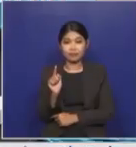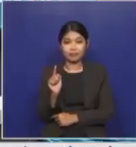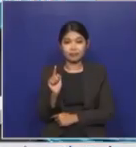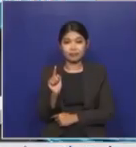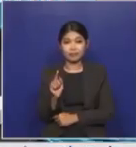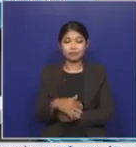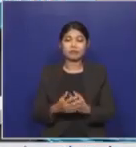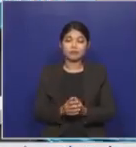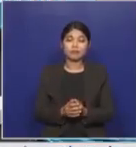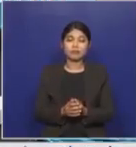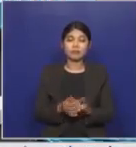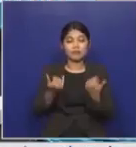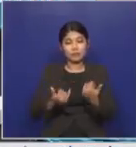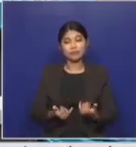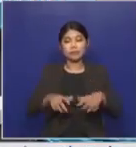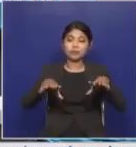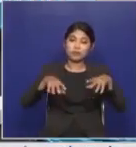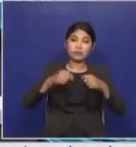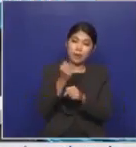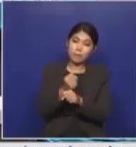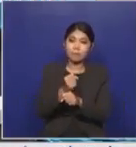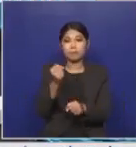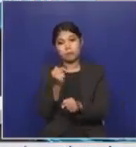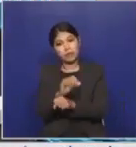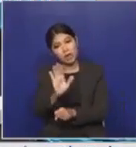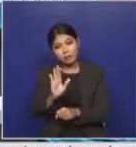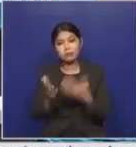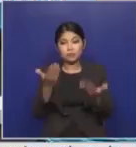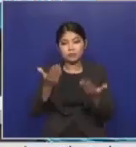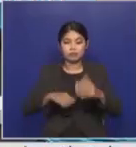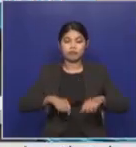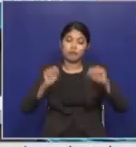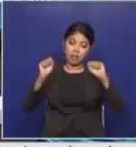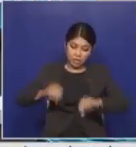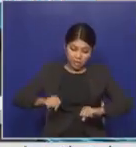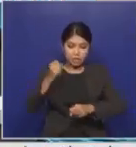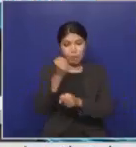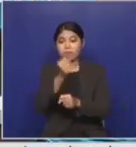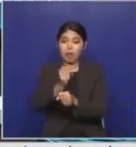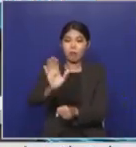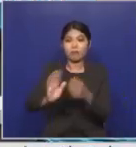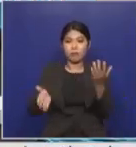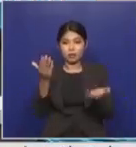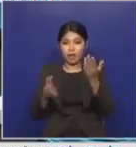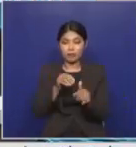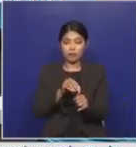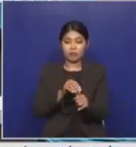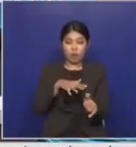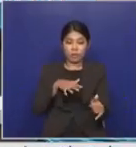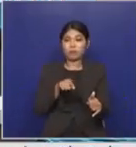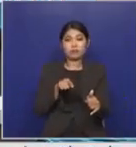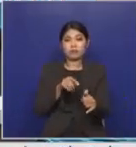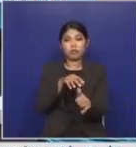มีการทำประชามติหรือไม่ต่อตามมีการนำผู้ชมนมที่เป็นปฏิบัติต่อสถาบัน